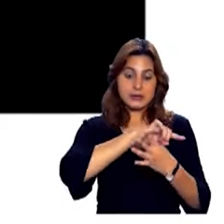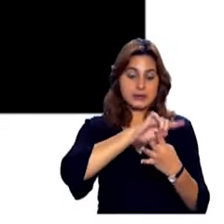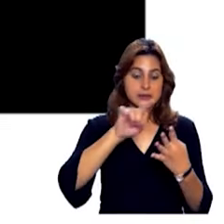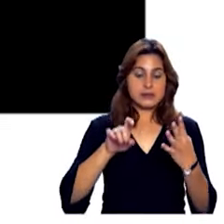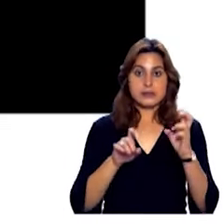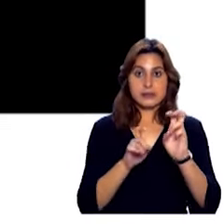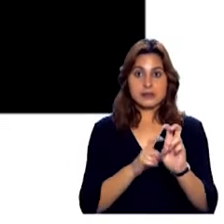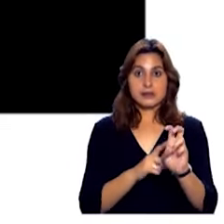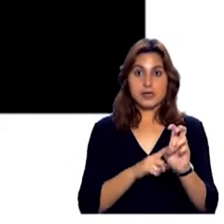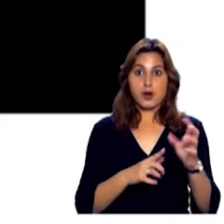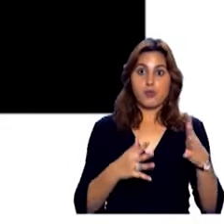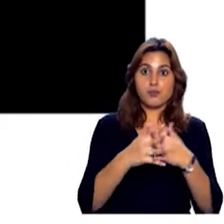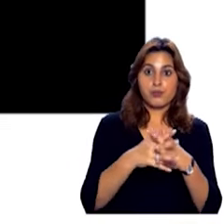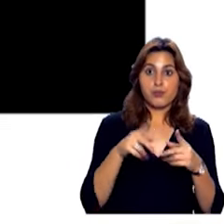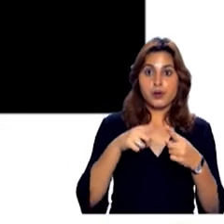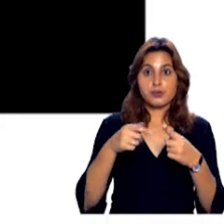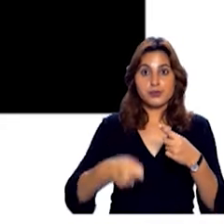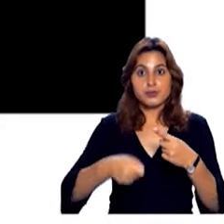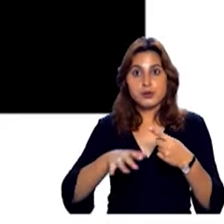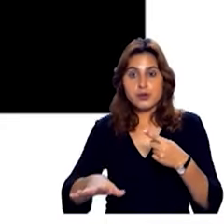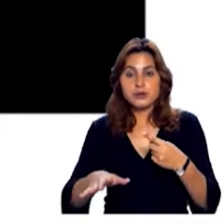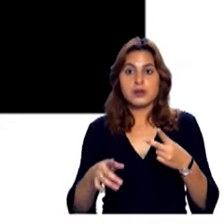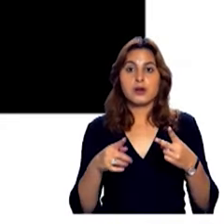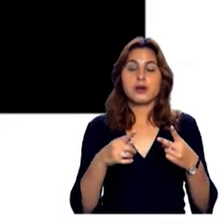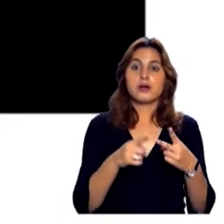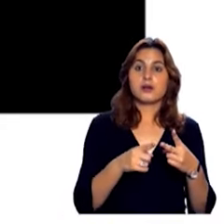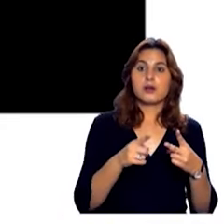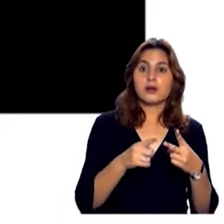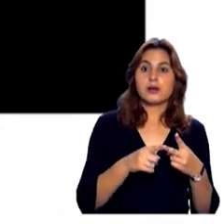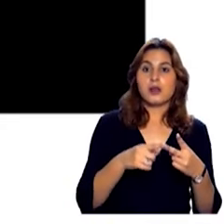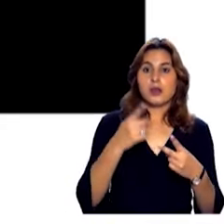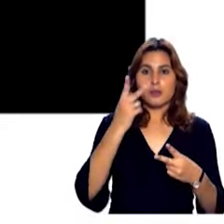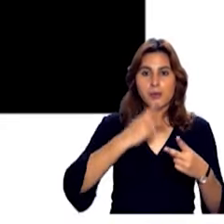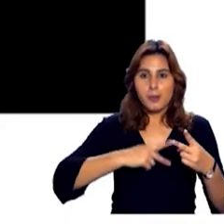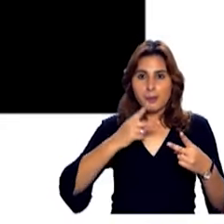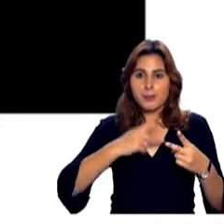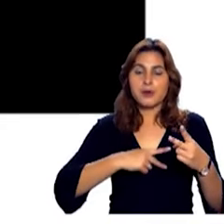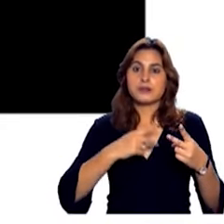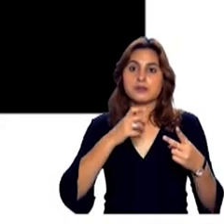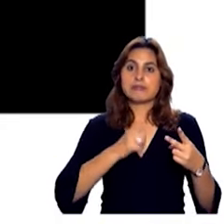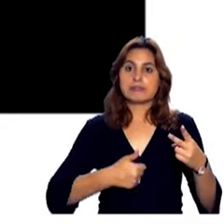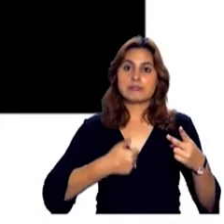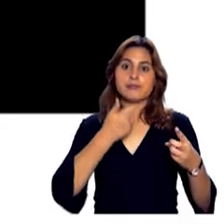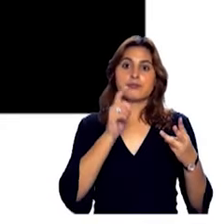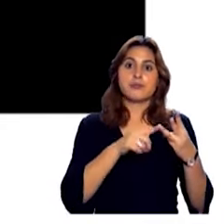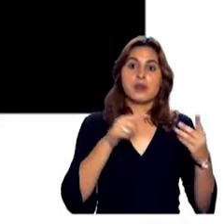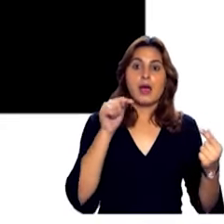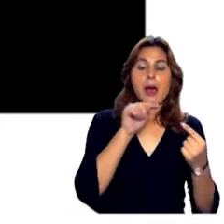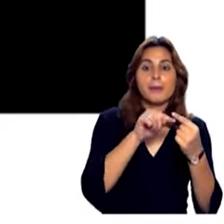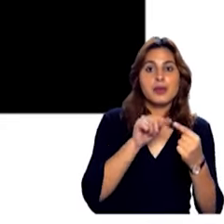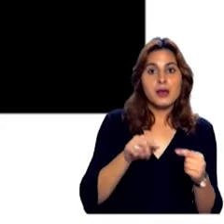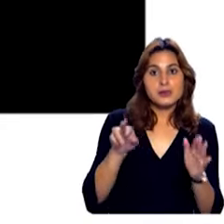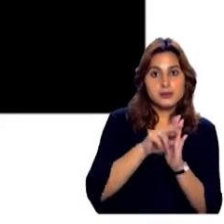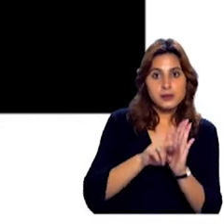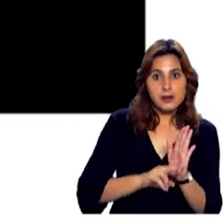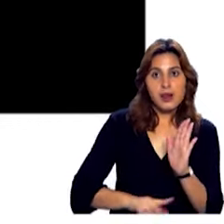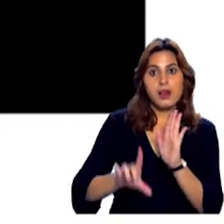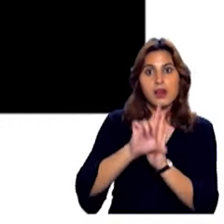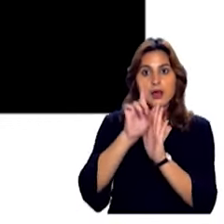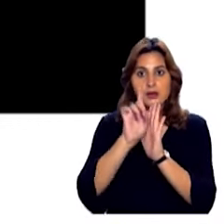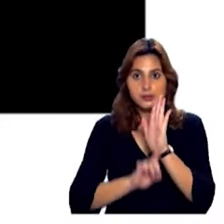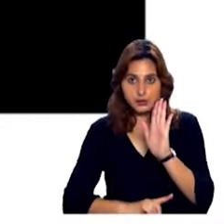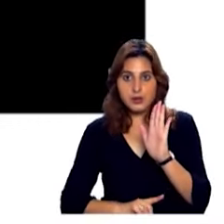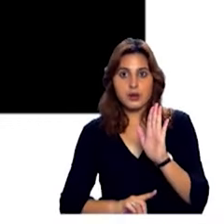violazione di regole sulla competenza per violazione farsa applicazione di norme di legge di diritto e per nullità Della sentenza e poi per